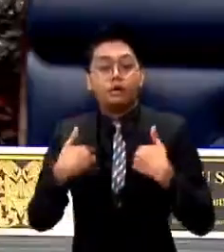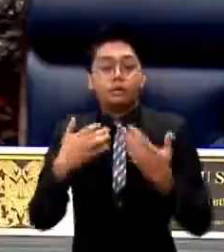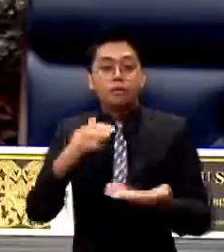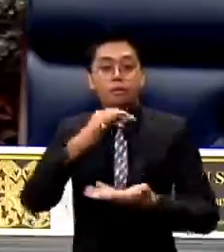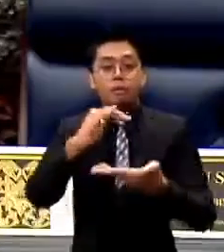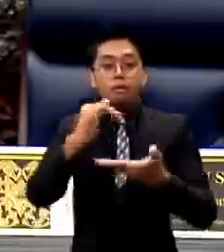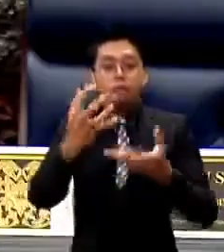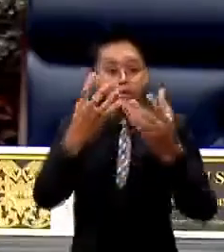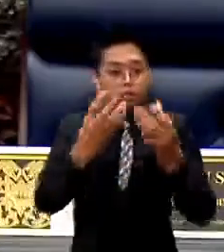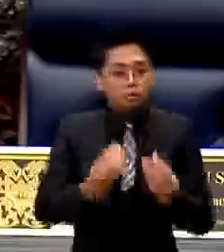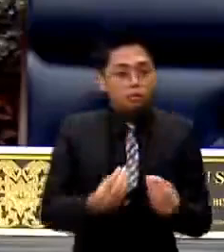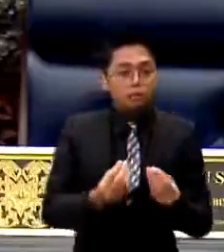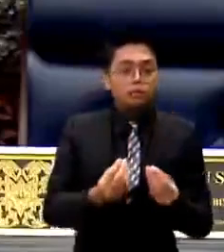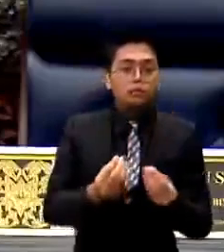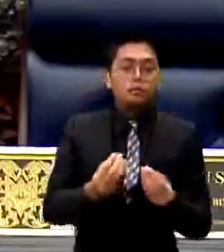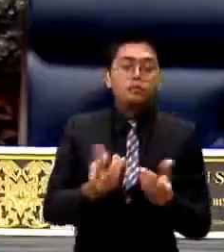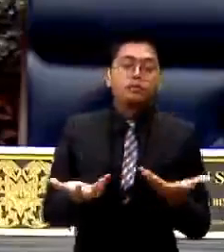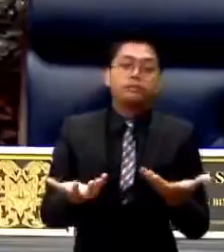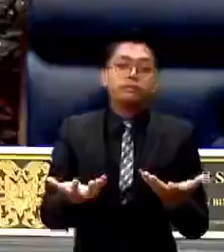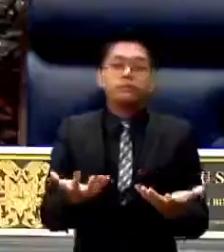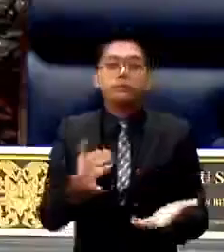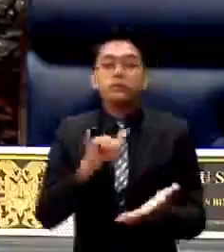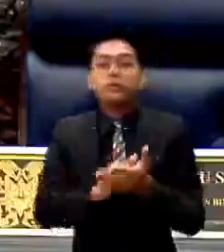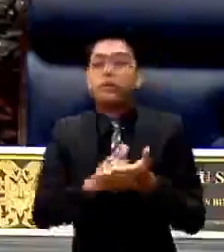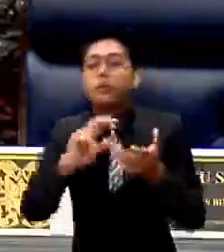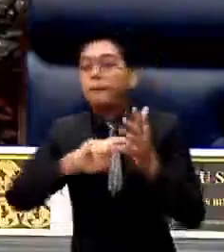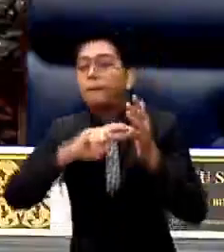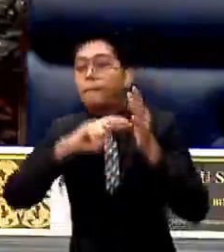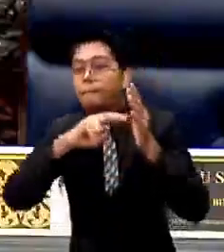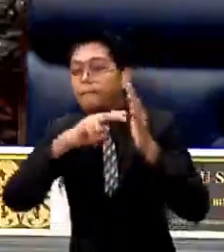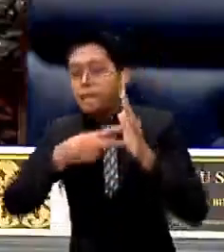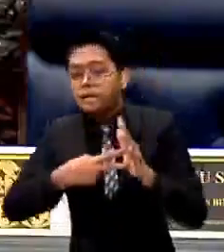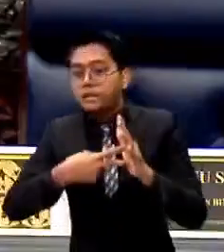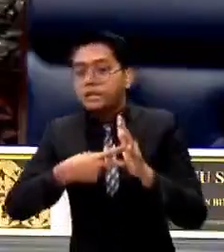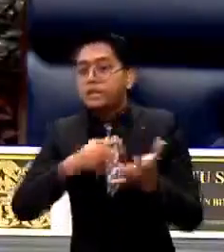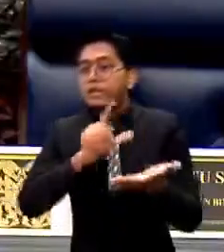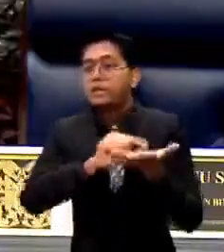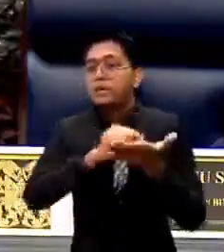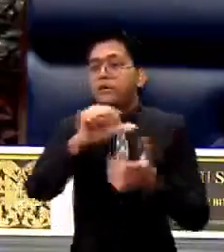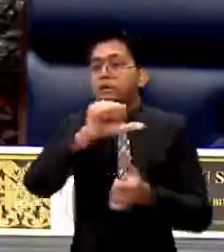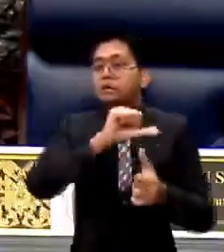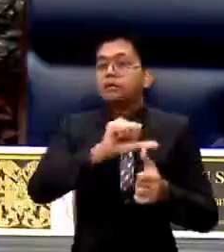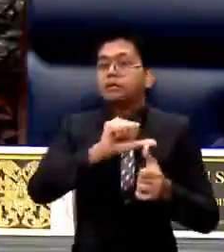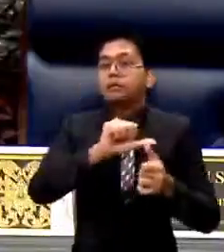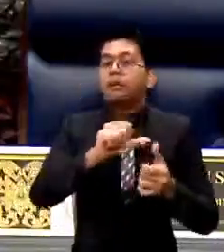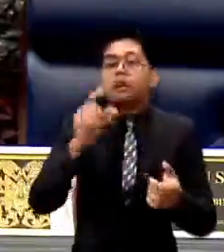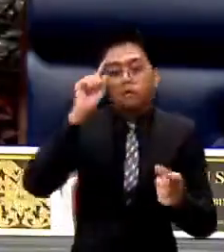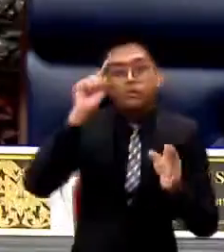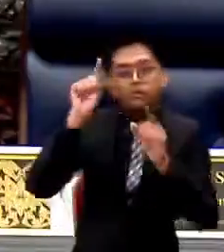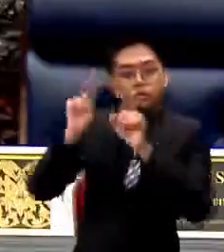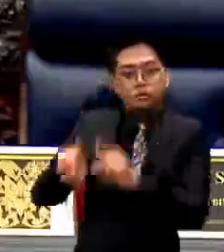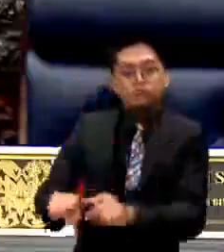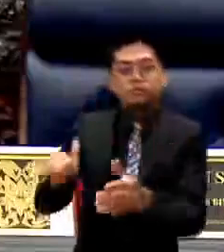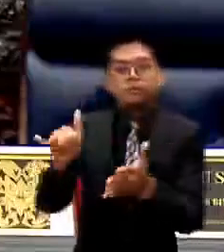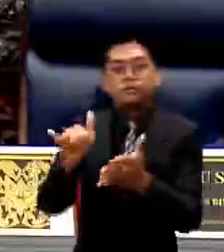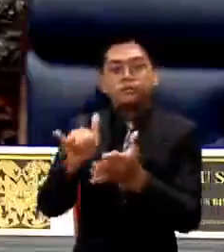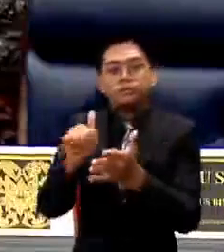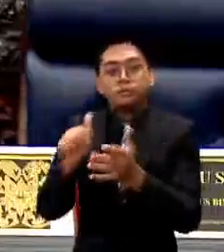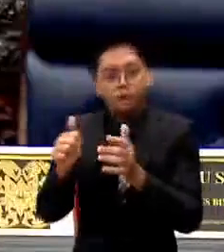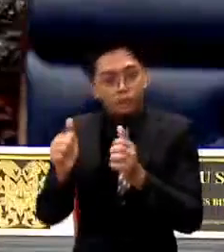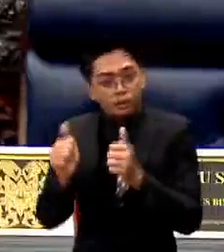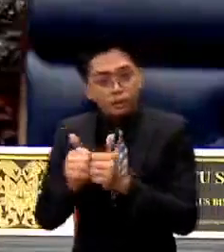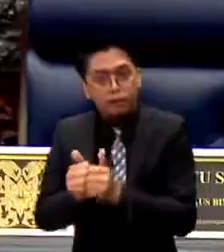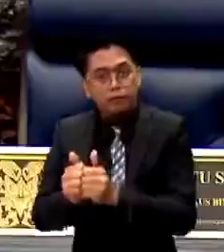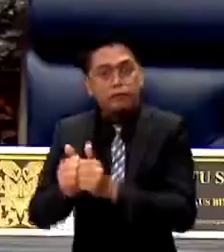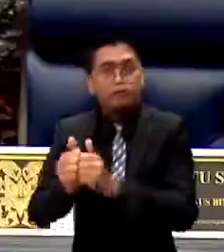diturunkan oleh platform tersebut ini bermakna bahawa platform tersebut juga setuju dengan penilaian at